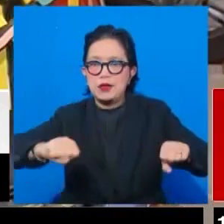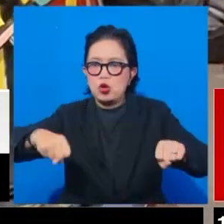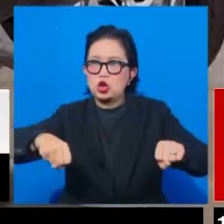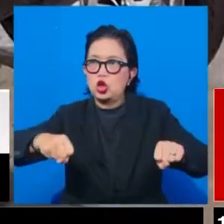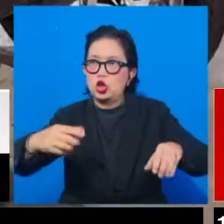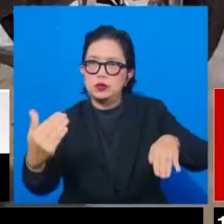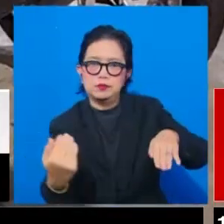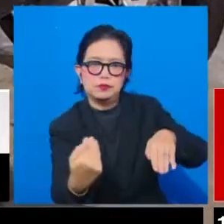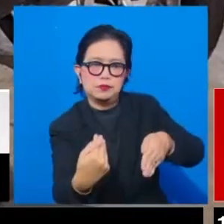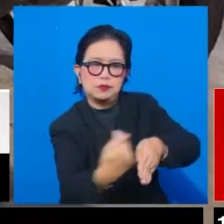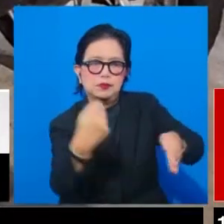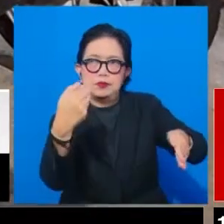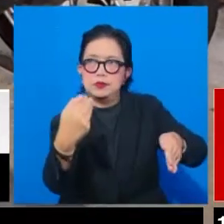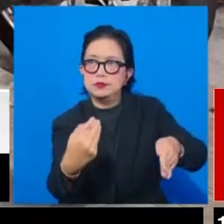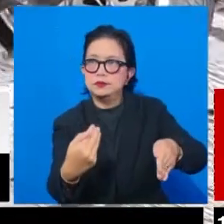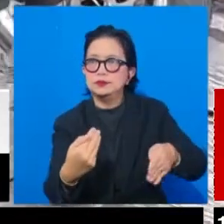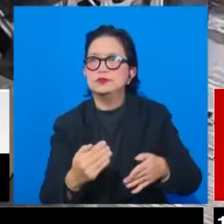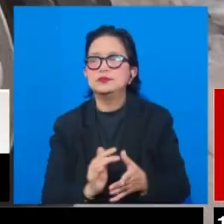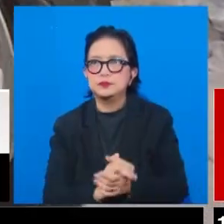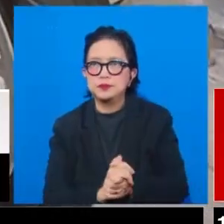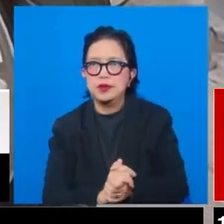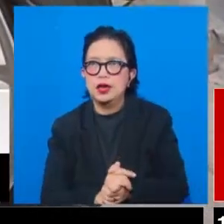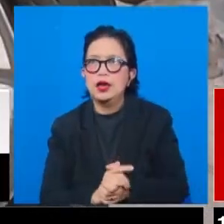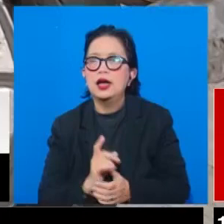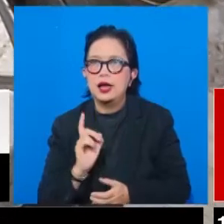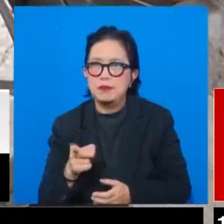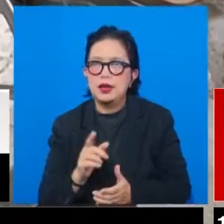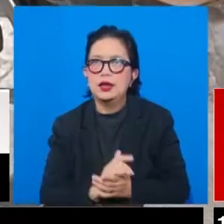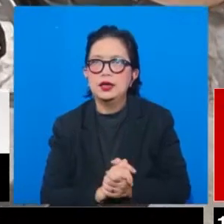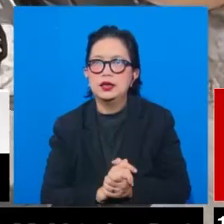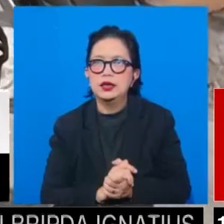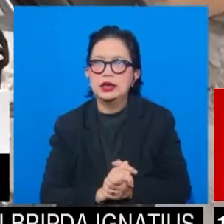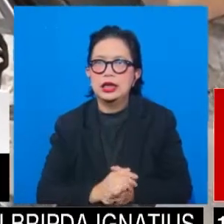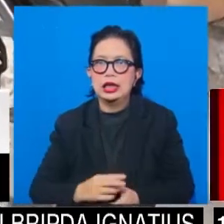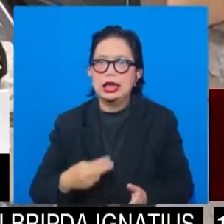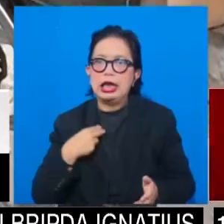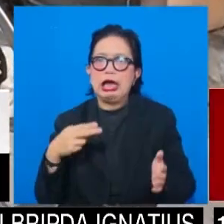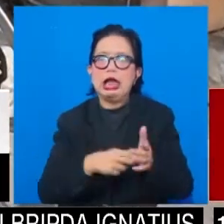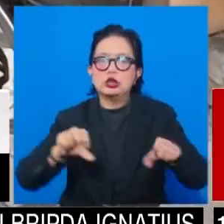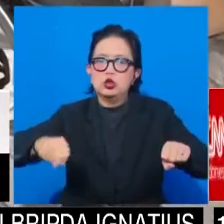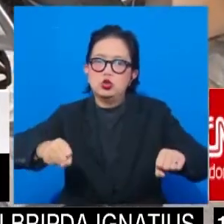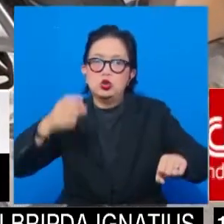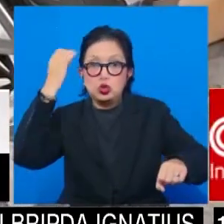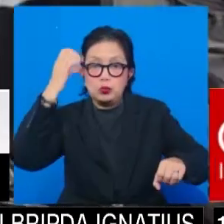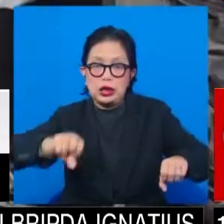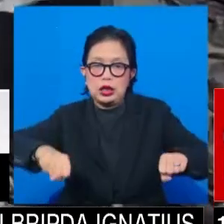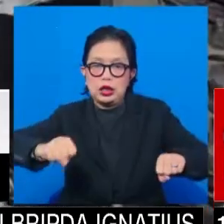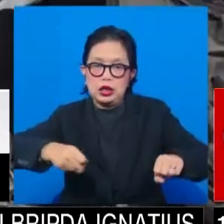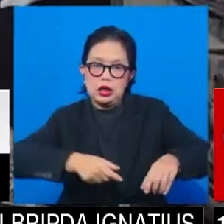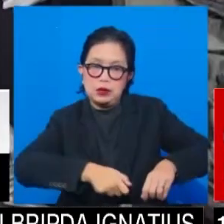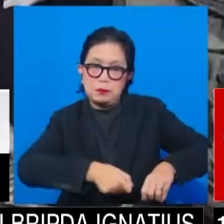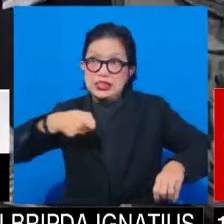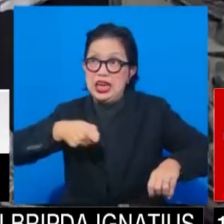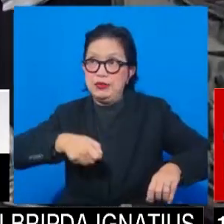hari. Kecelakaan terjadi saat sopir bajai yang mengangkut penumpang nekat melawan arah untuk mempersingkat waktu. Namun pada